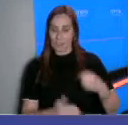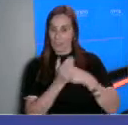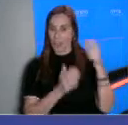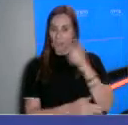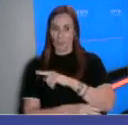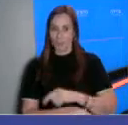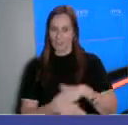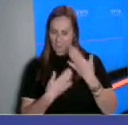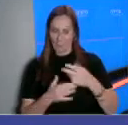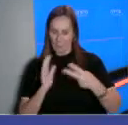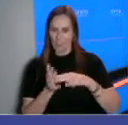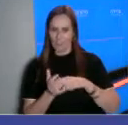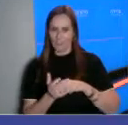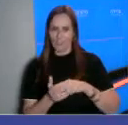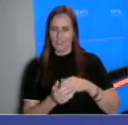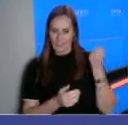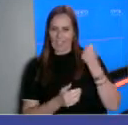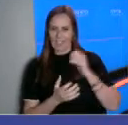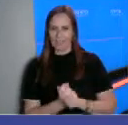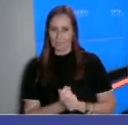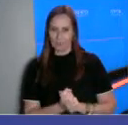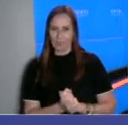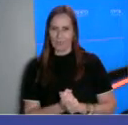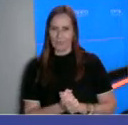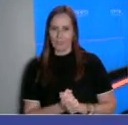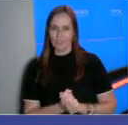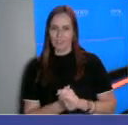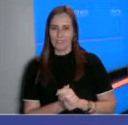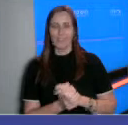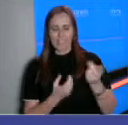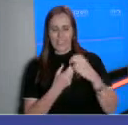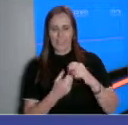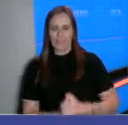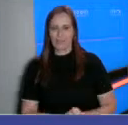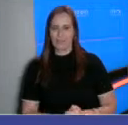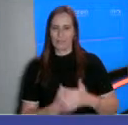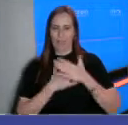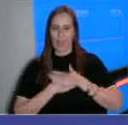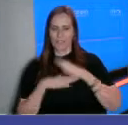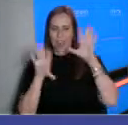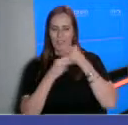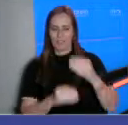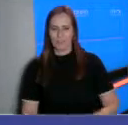שבוע ניתן תוכנית אכזרית ביותר. שרה מלחזרית, אז תצטרפו אלינו. אוהבים אתכם,